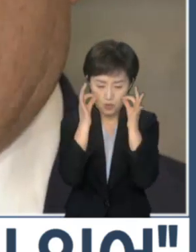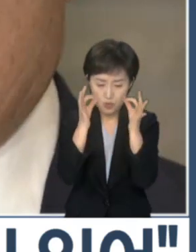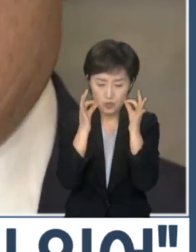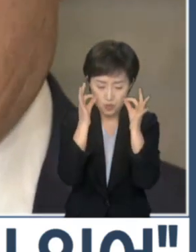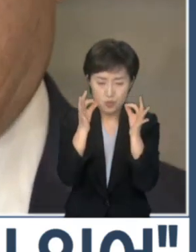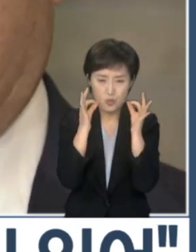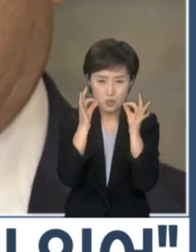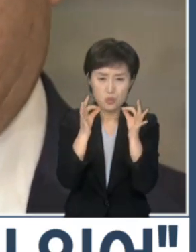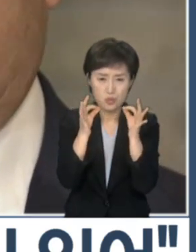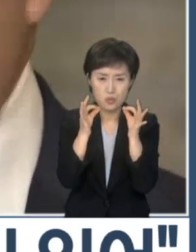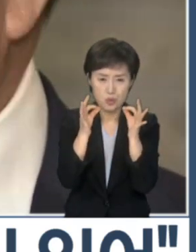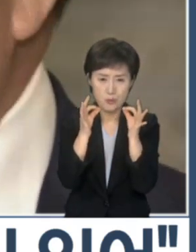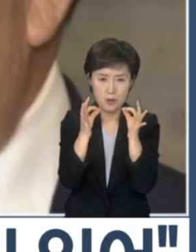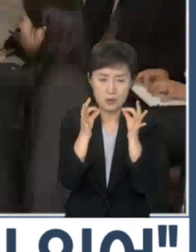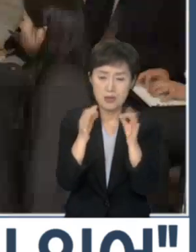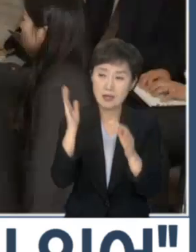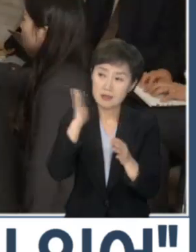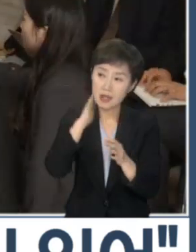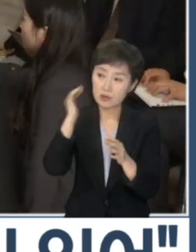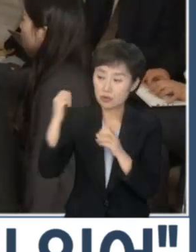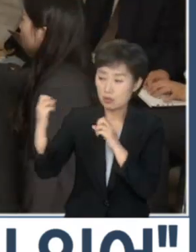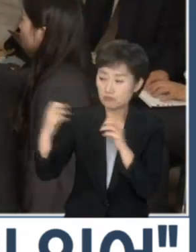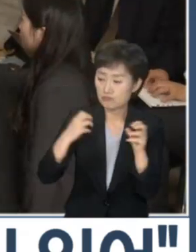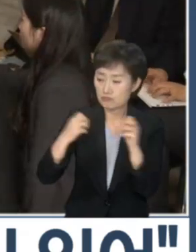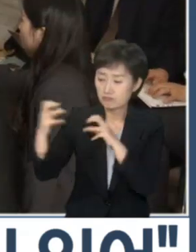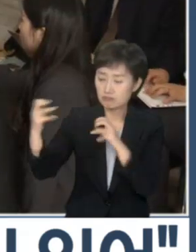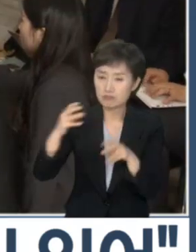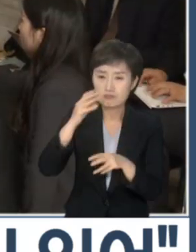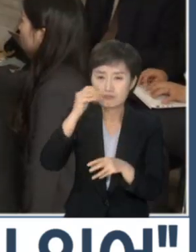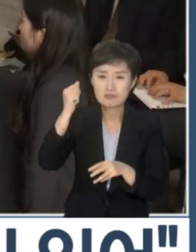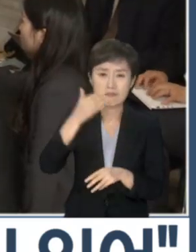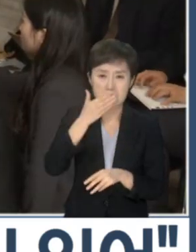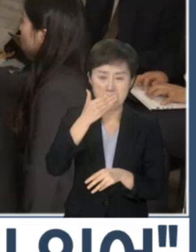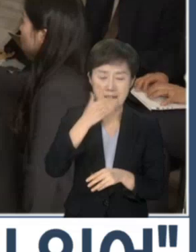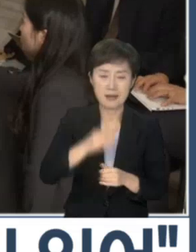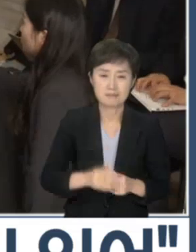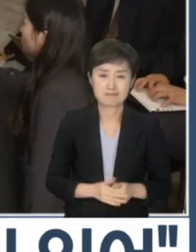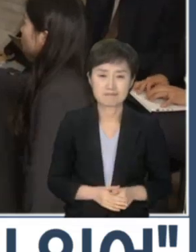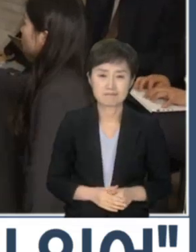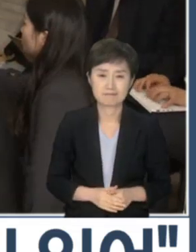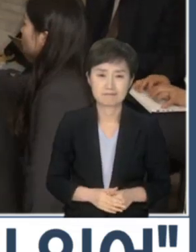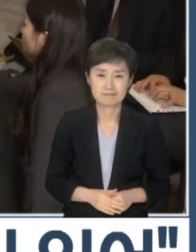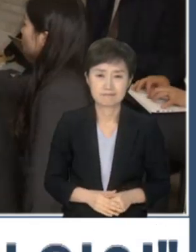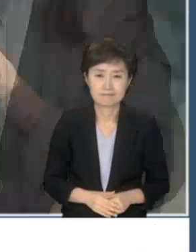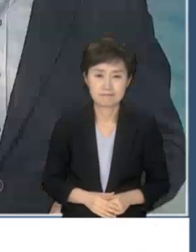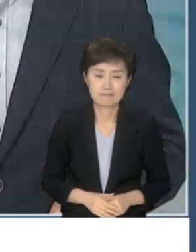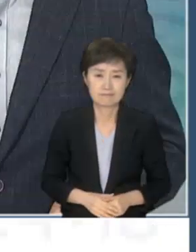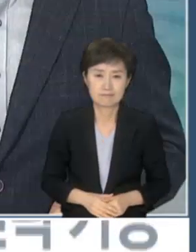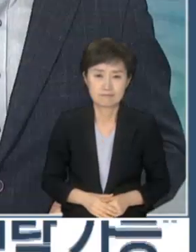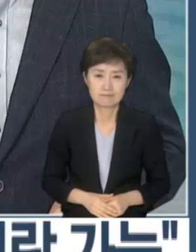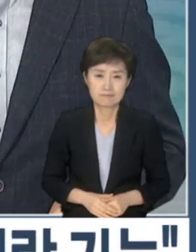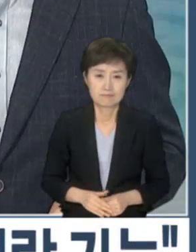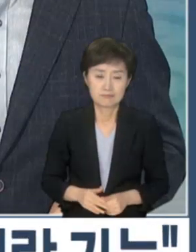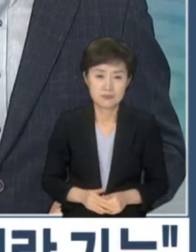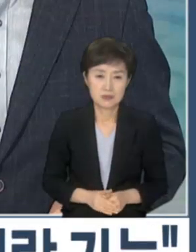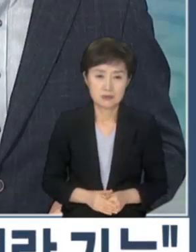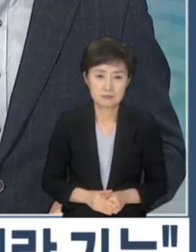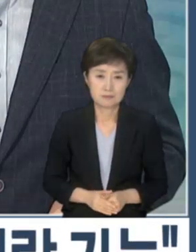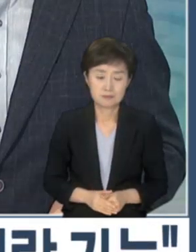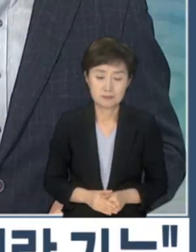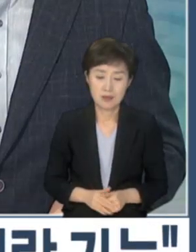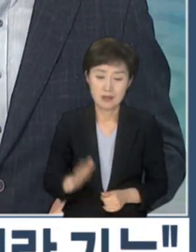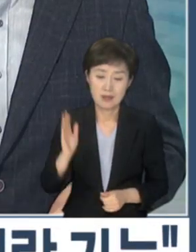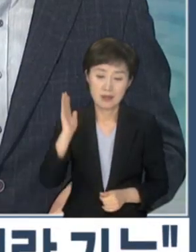혁신위가 마련해서 대통령과도 공감대를 형성할 수 있을 것으로 봅니다. 네, 대통령실 정무수석과